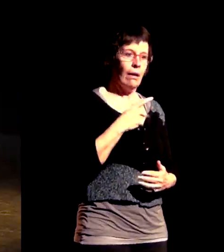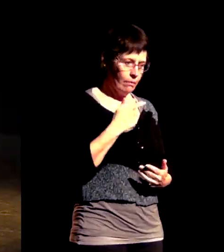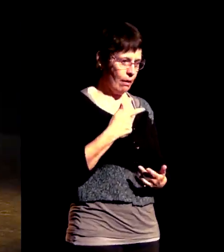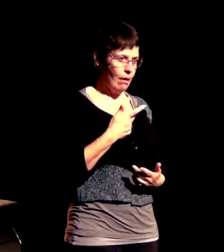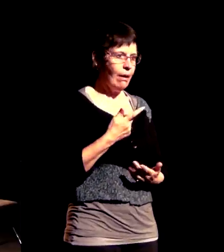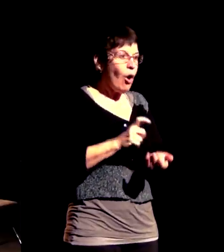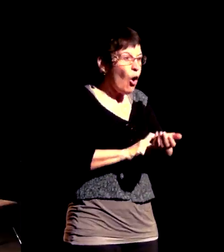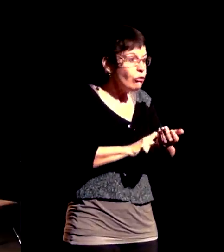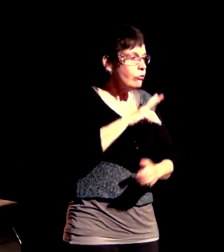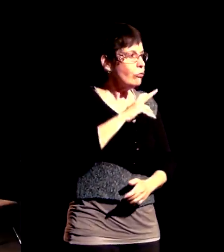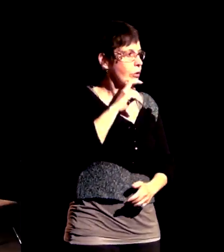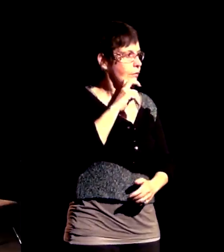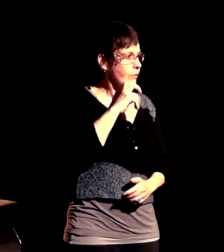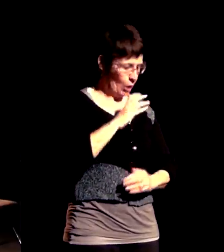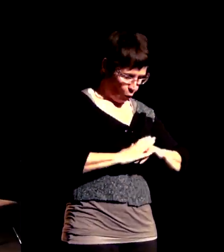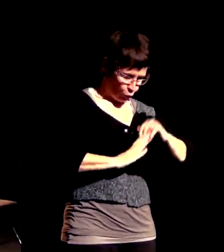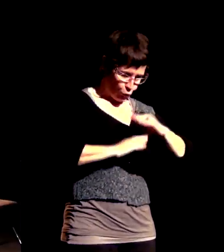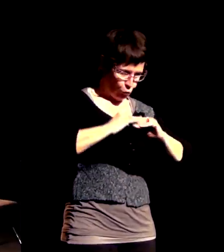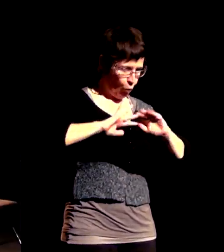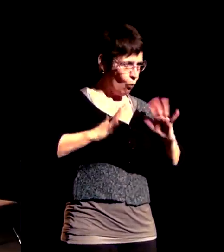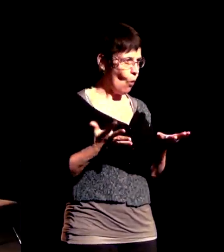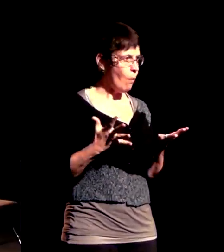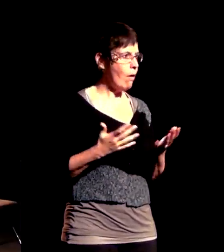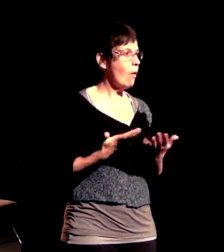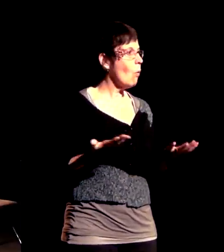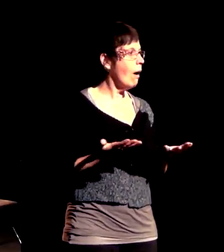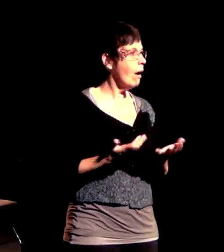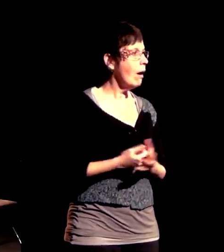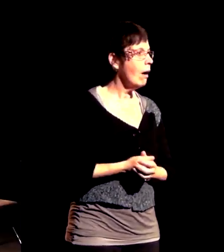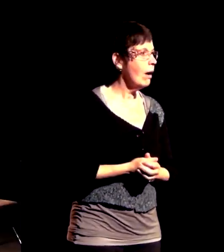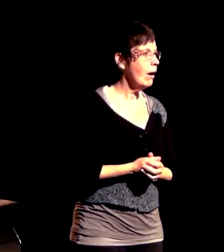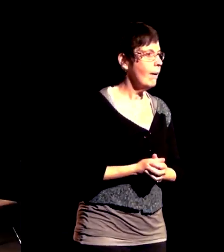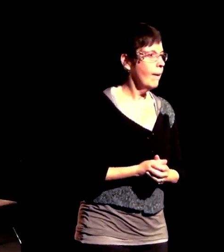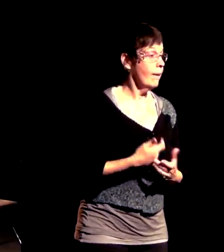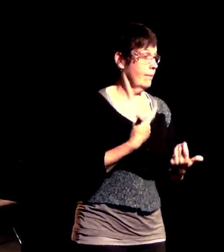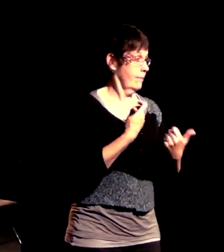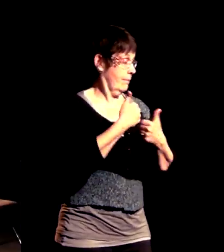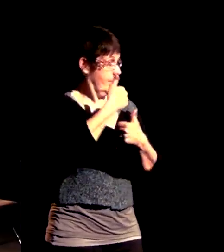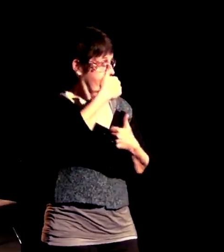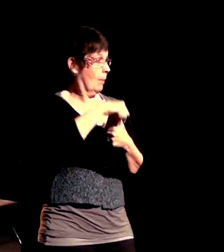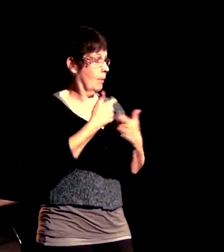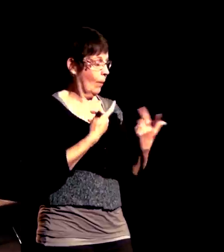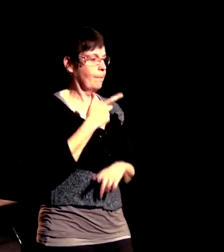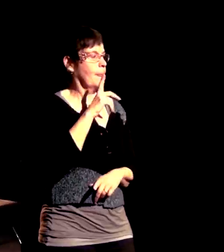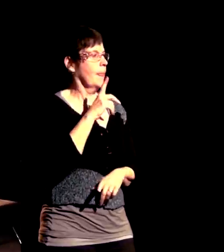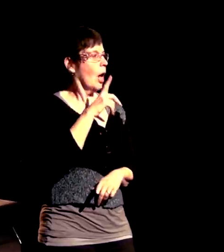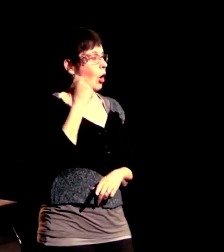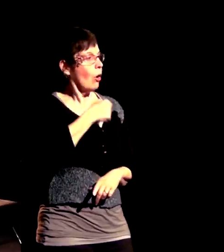Est-ce que, en fait, faudrait pas que je regarde ça? Et j'ai compris deux choses. La première, c'est que mon grand-père était juif